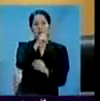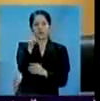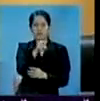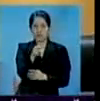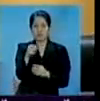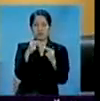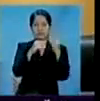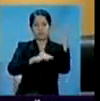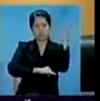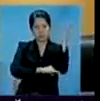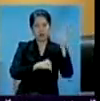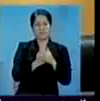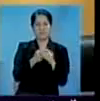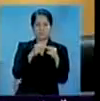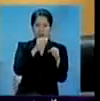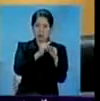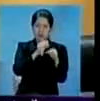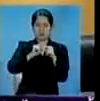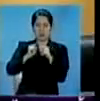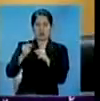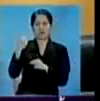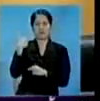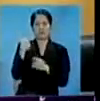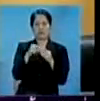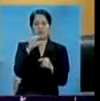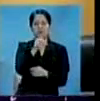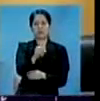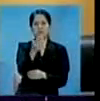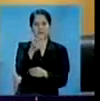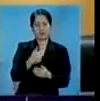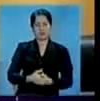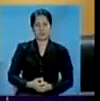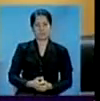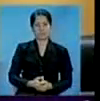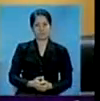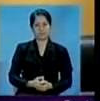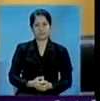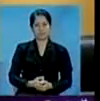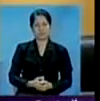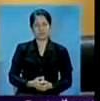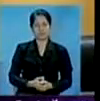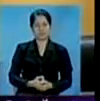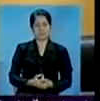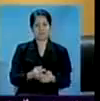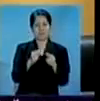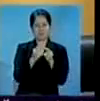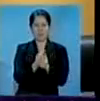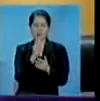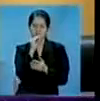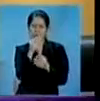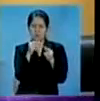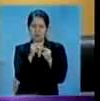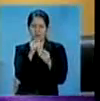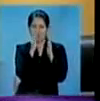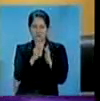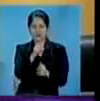ตอร์วันธนาคารต่างๆว่าจับไม่ได้ผู้ใดคนสงสัยว่าที่จับไม่ได้เ